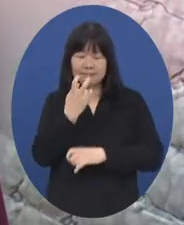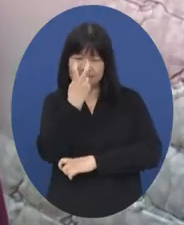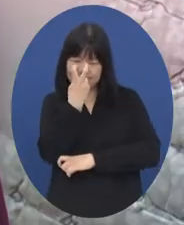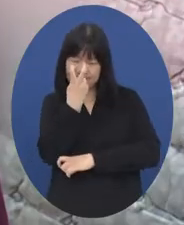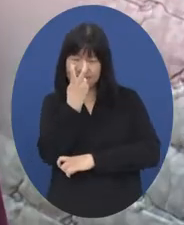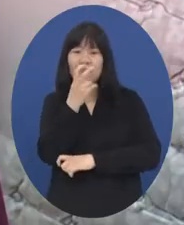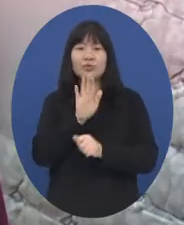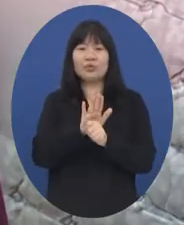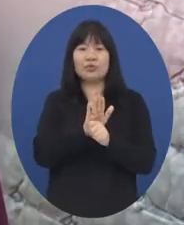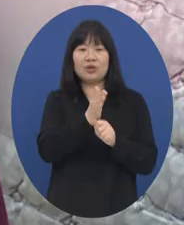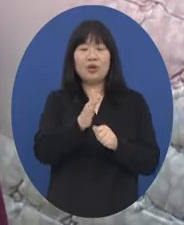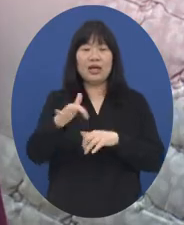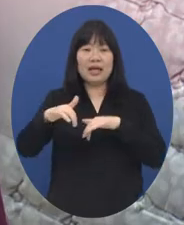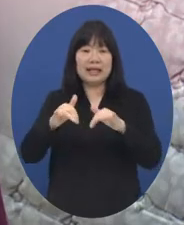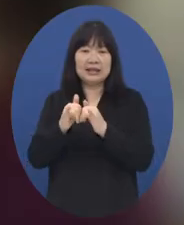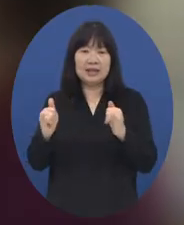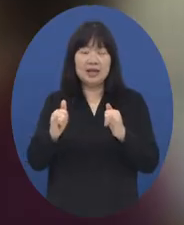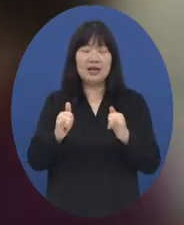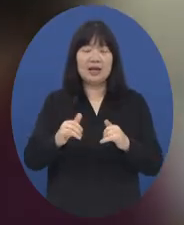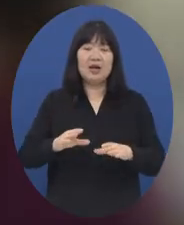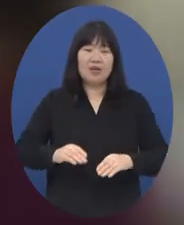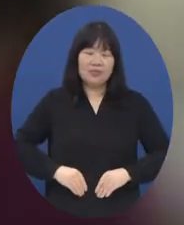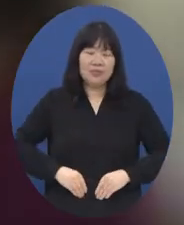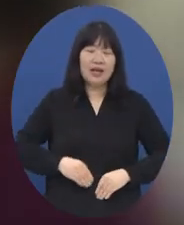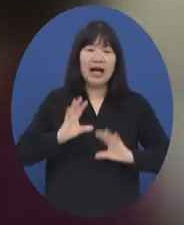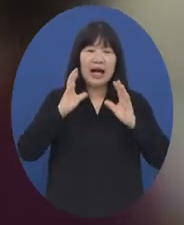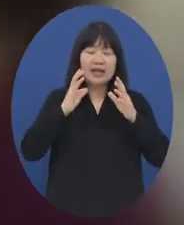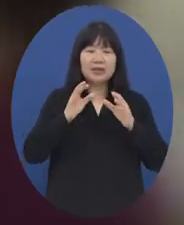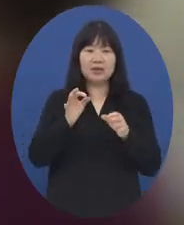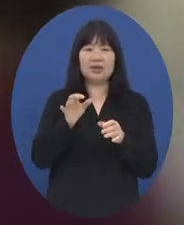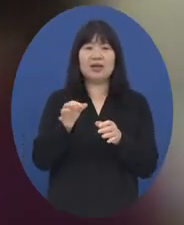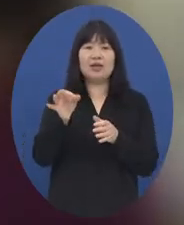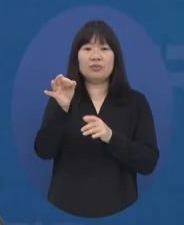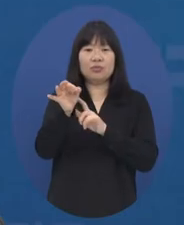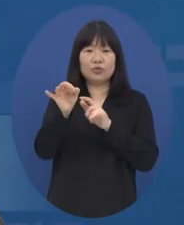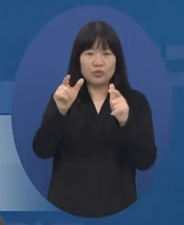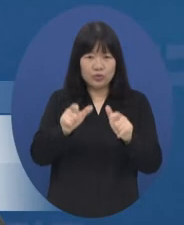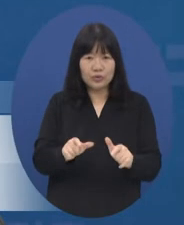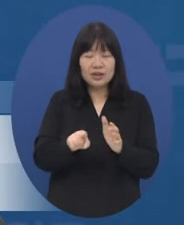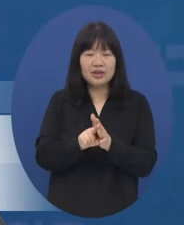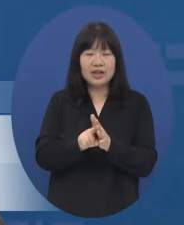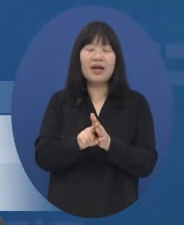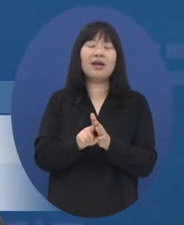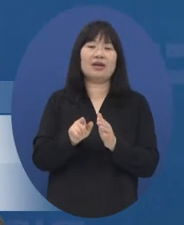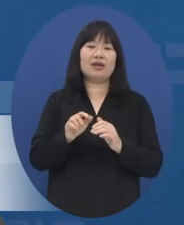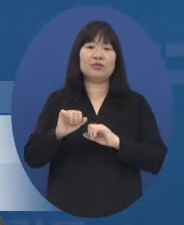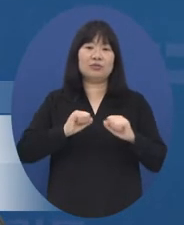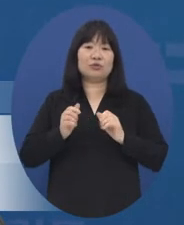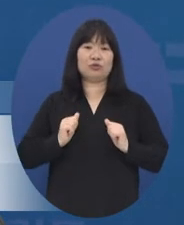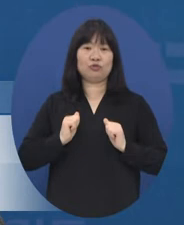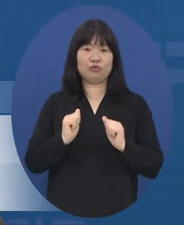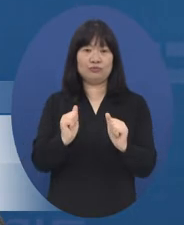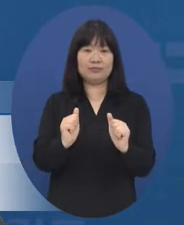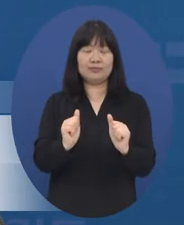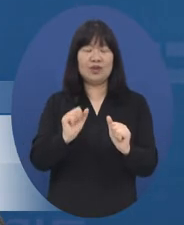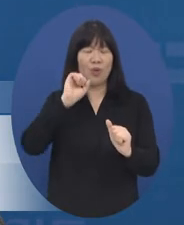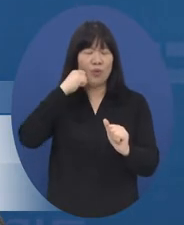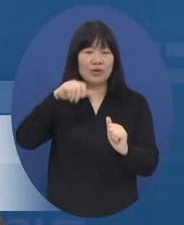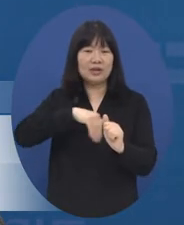강화하고, 노숙인과 결식 아동, 물가 안정을 위한 대책도 가동합니다. 어려운 여건 속이지만 우리가